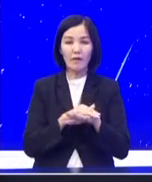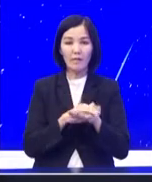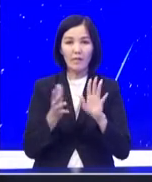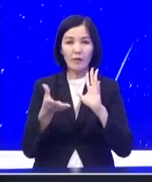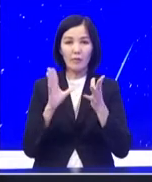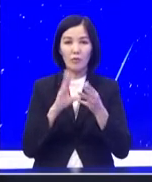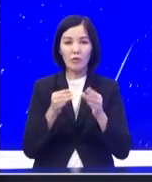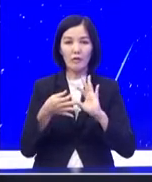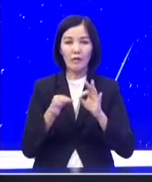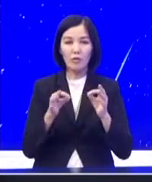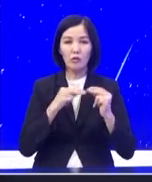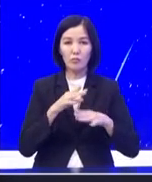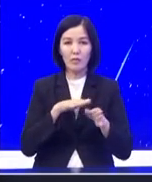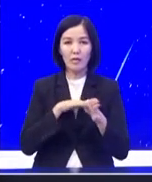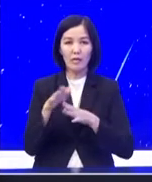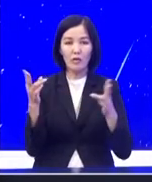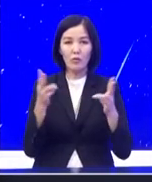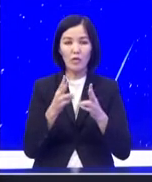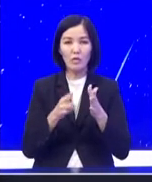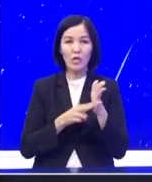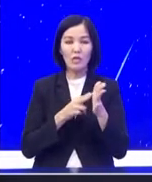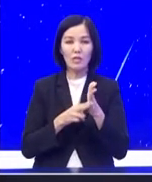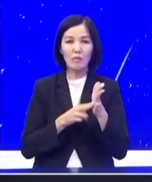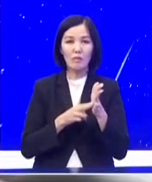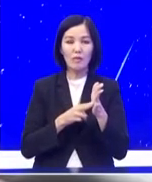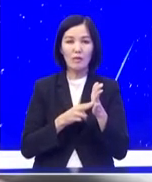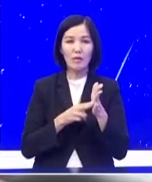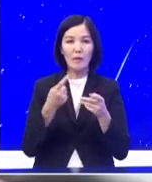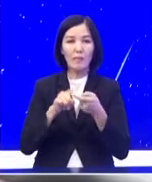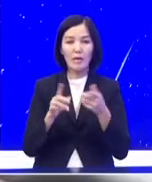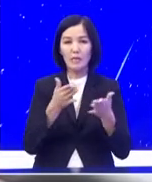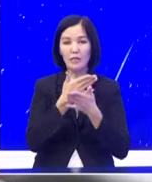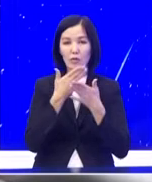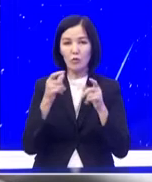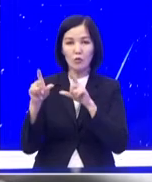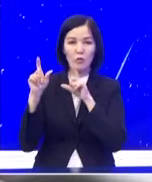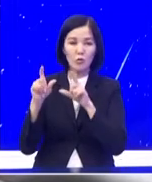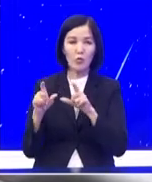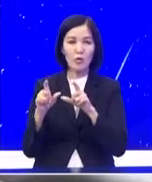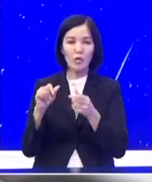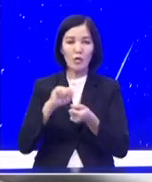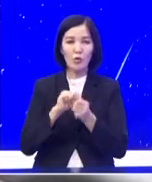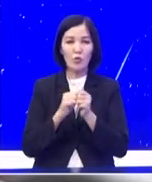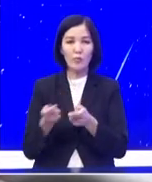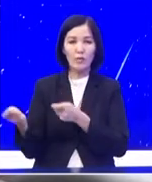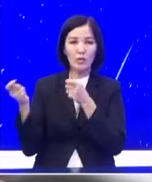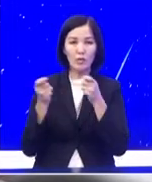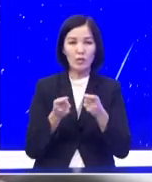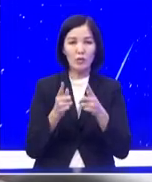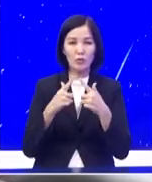бойынша нақты жұмыстар жүргізу. Темір жол қатынасы жоқ аудандарда жүк көліктерді арқылы көмірді жеткізуді